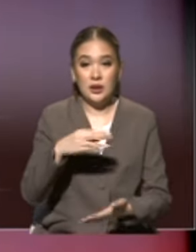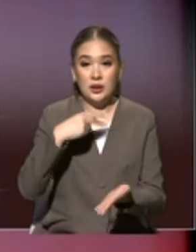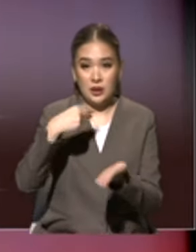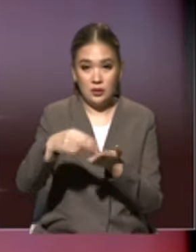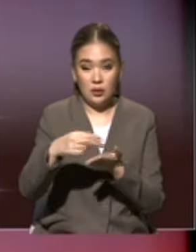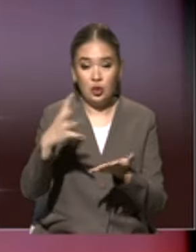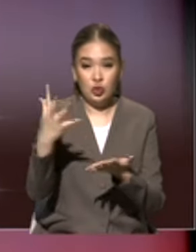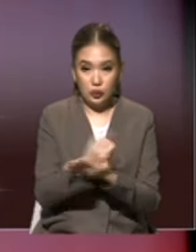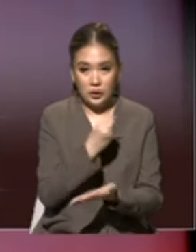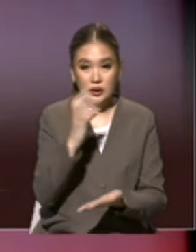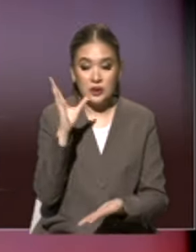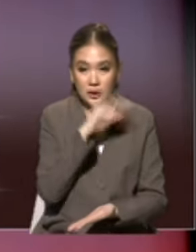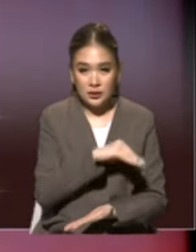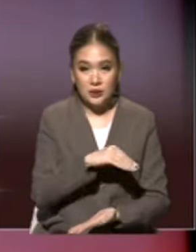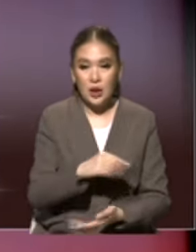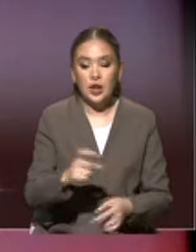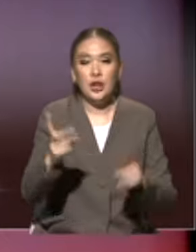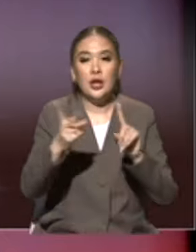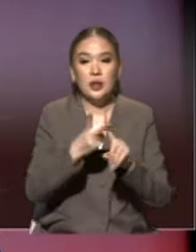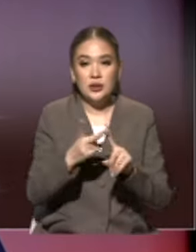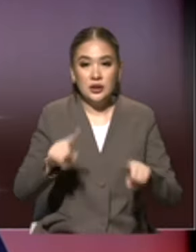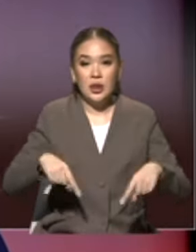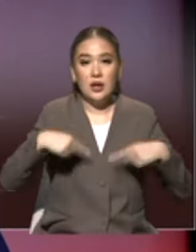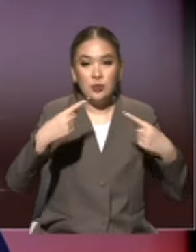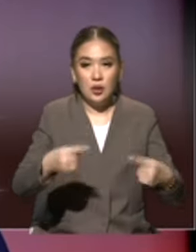екінші тендерге барған кезіңізде сізден уже